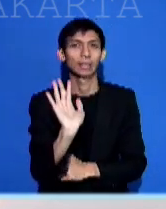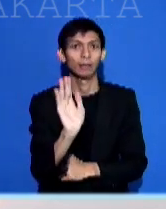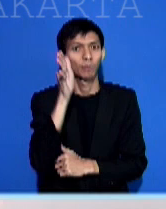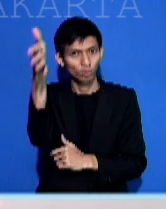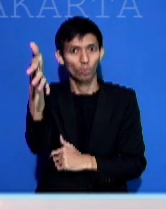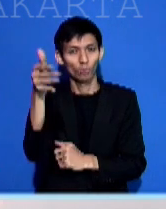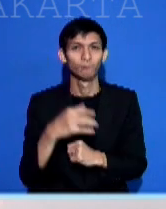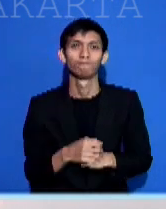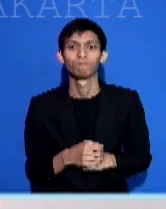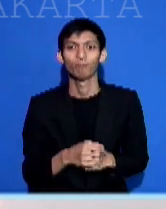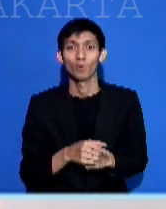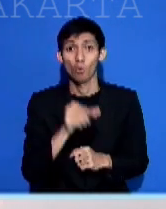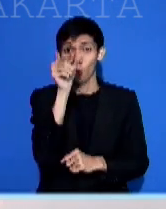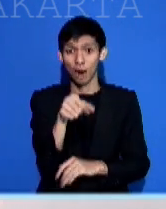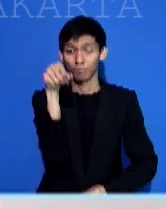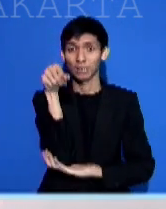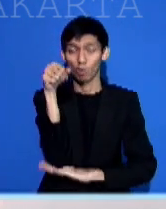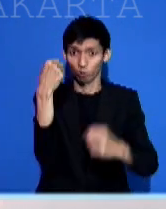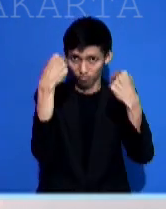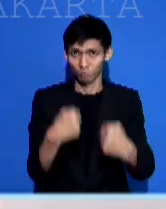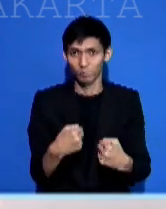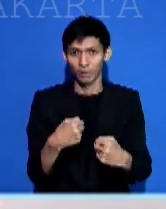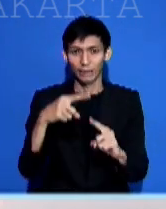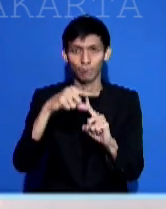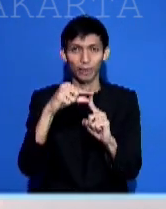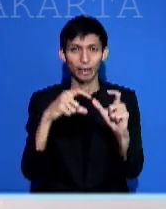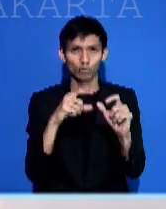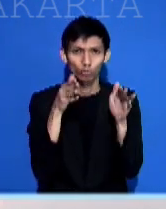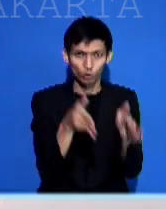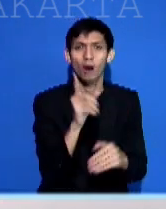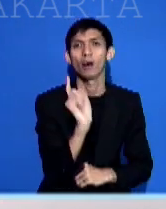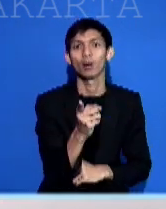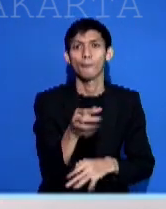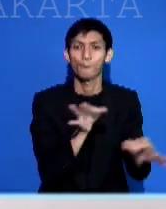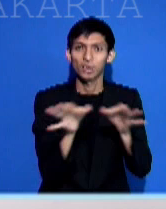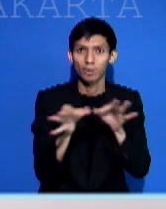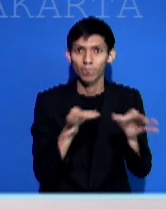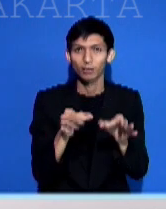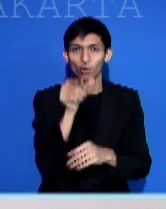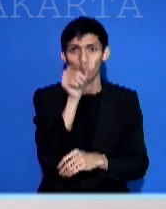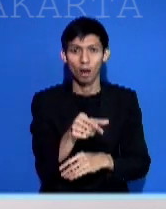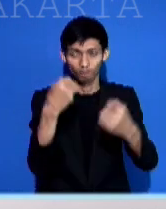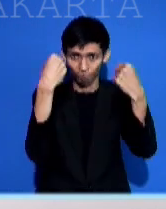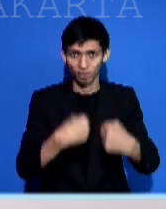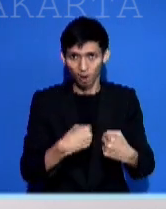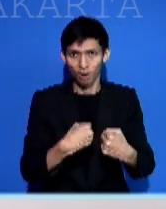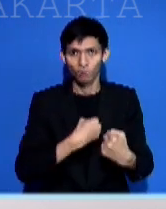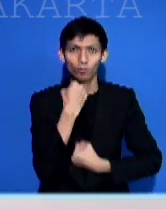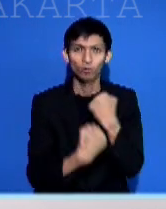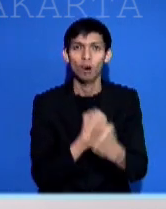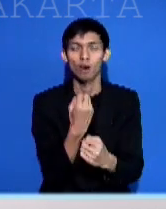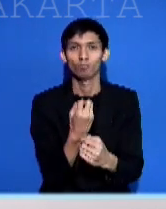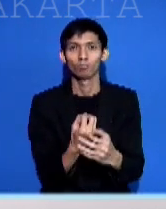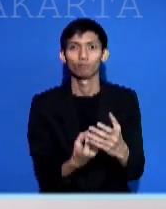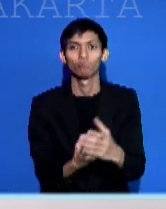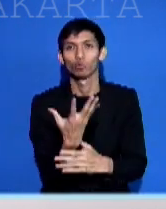akan mencoblos di 11 TPS khusus yang disediakan. Fasilitasi narapidana sebagai upaya mewujudkan pemilu yang